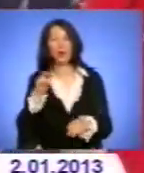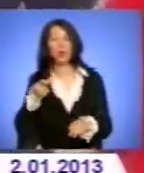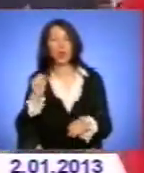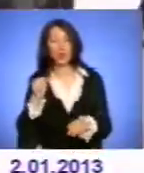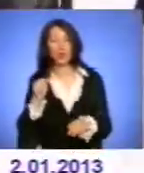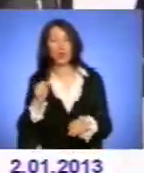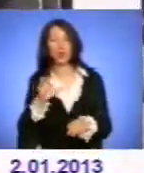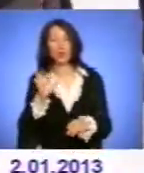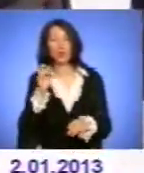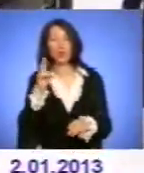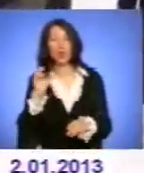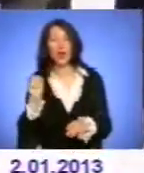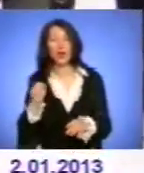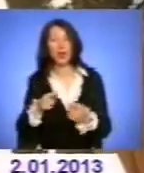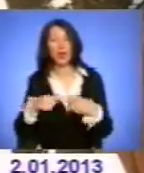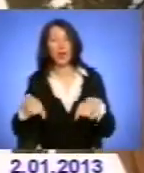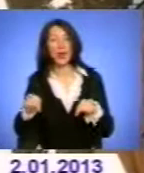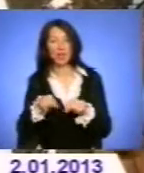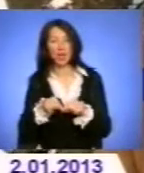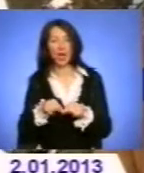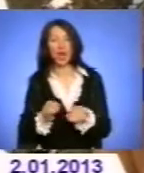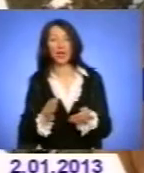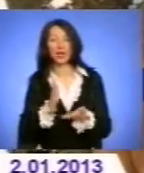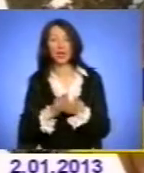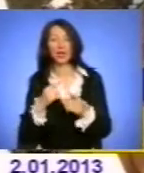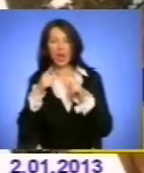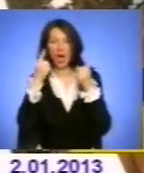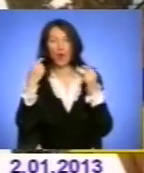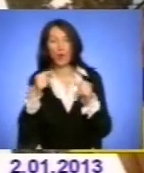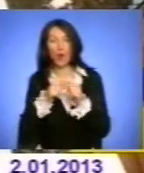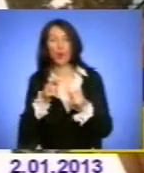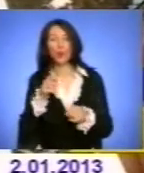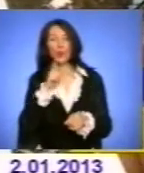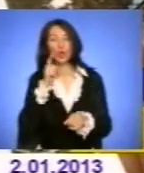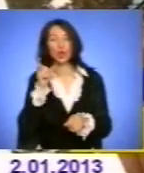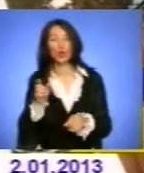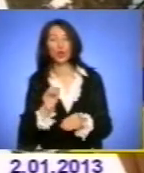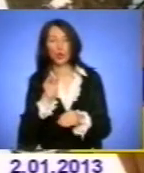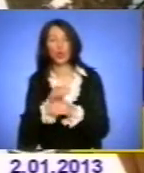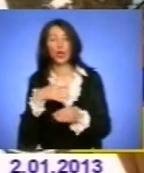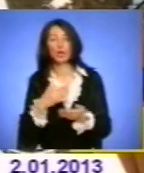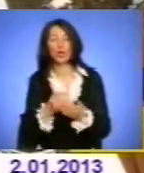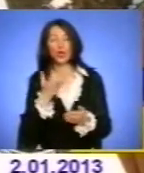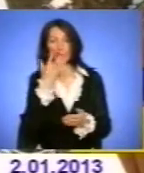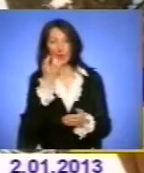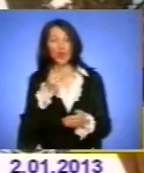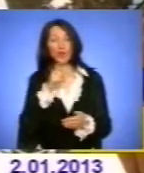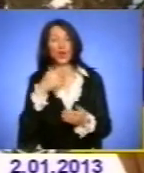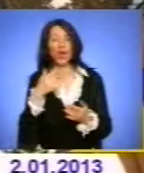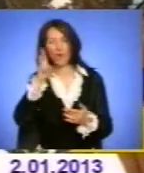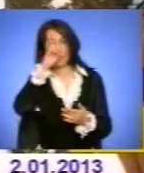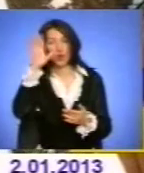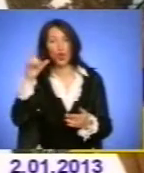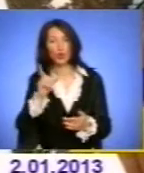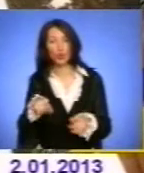і просто молоді люди додають свої фотографії, відомі люди також додають фотографії, і вже інші тернопляни можуть